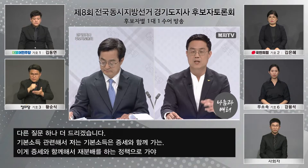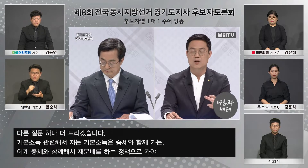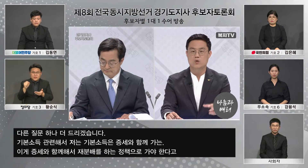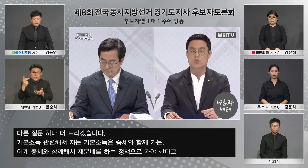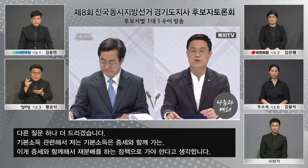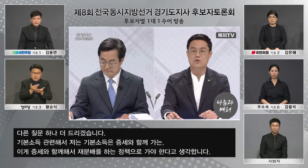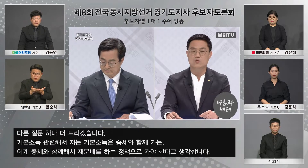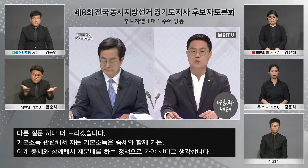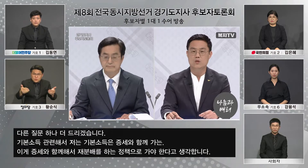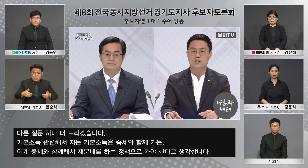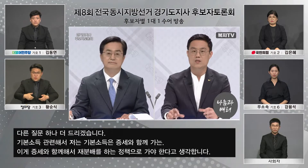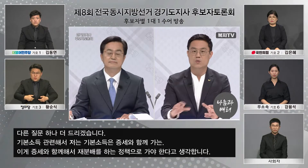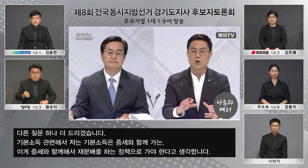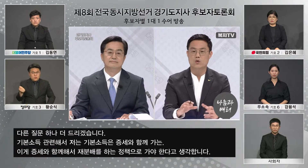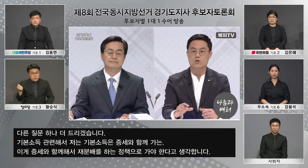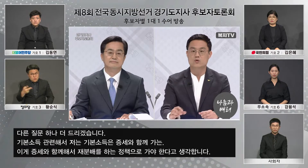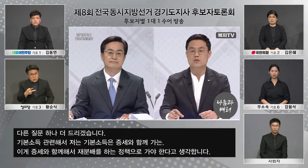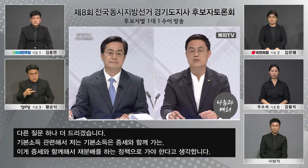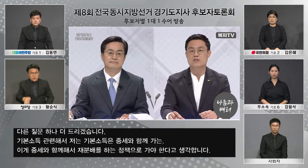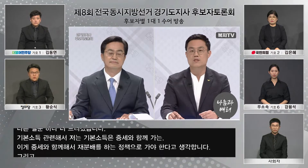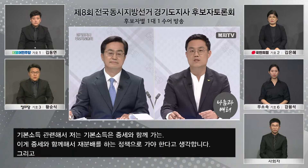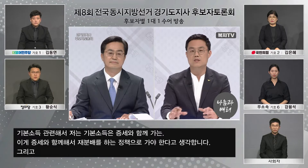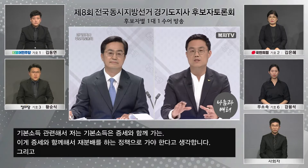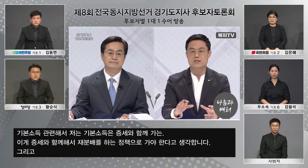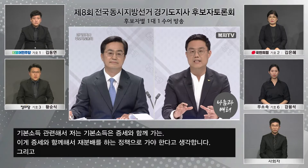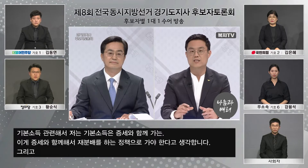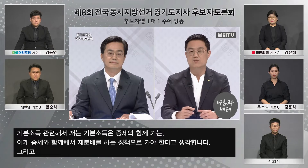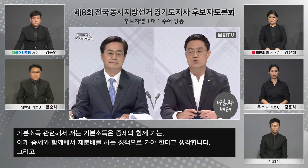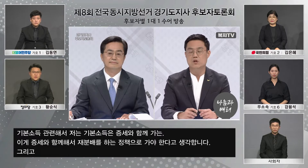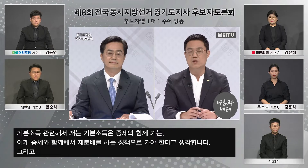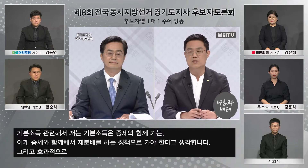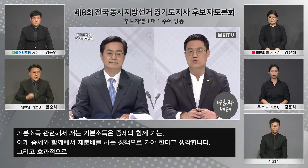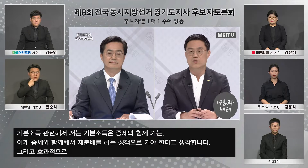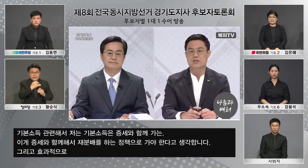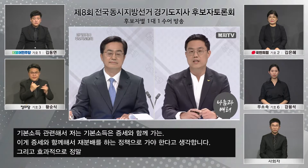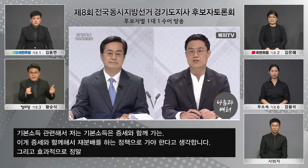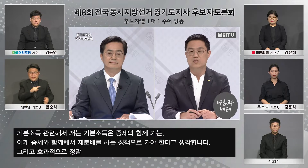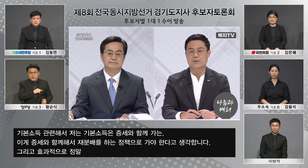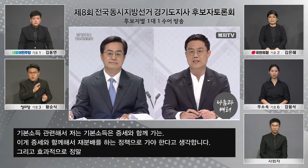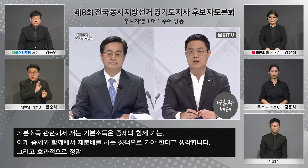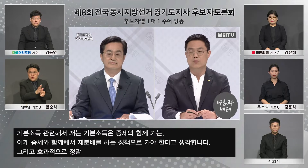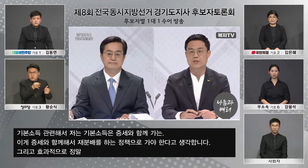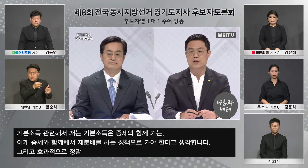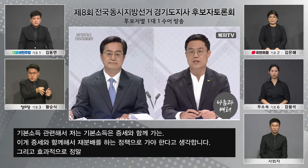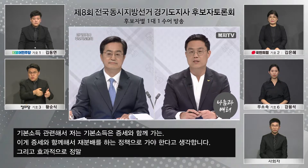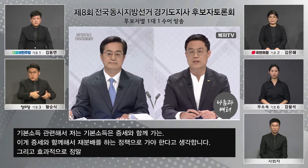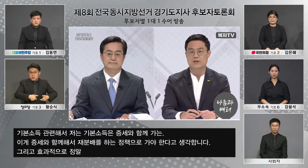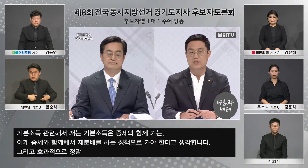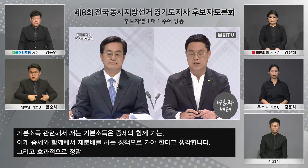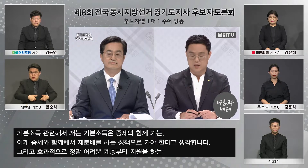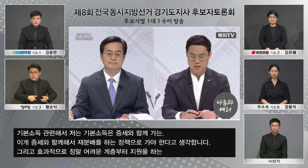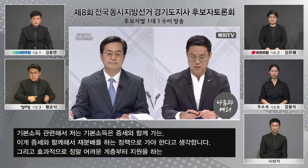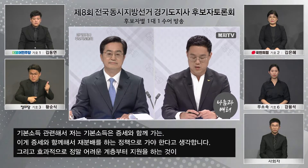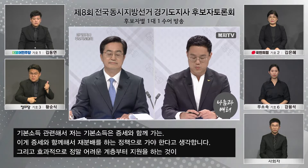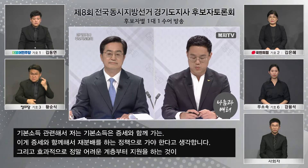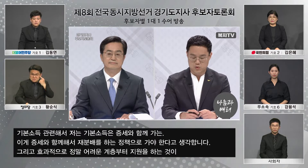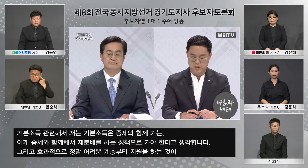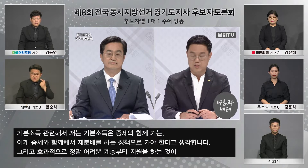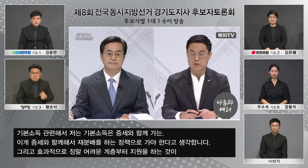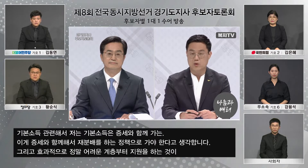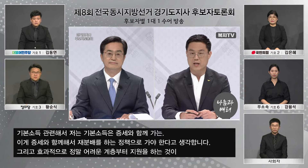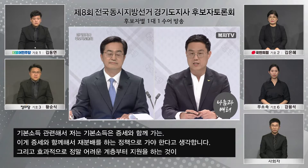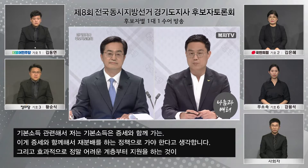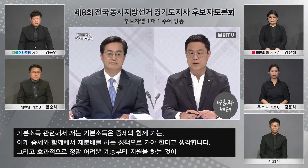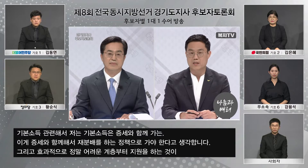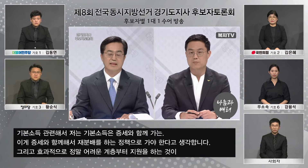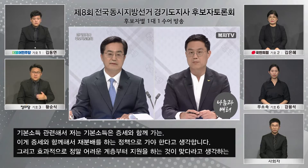그리고 효과적으로 정말 어려운 계층부터 지원을 하는 것이 맞다라고 생각하는데요. 이런 부분들에